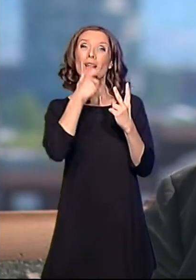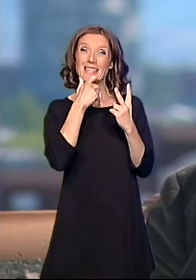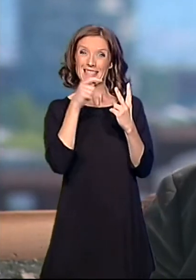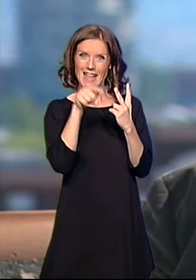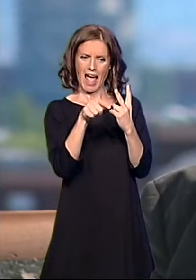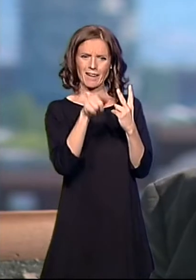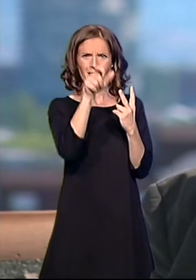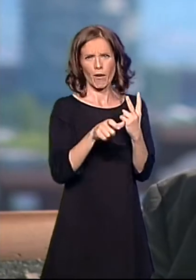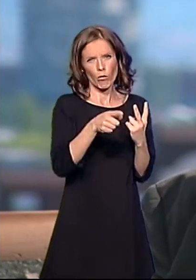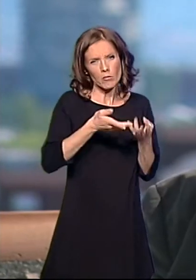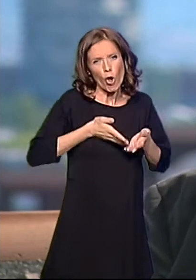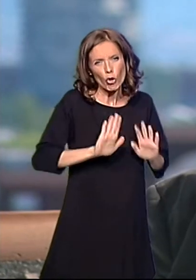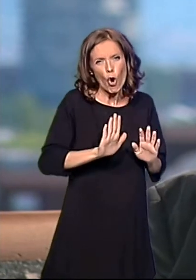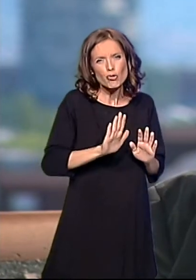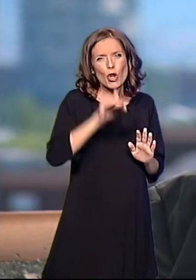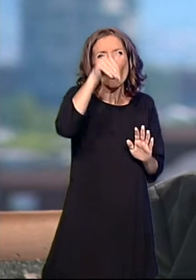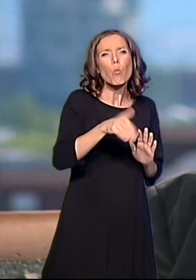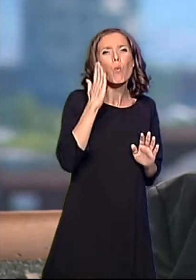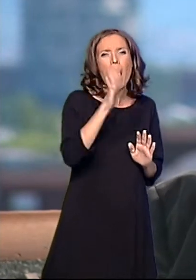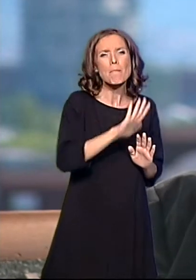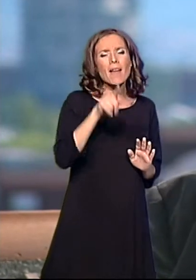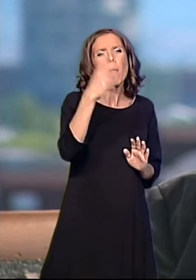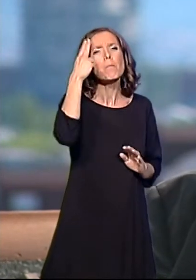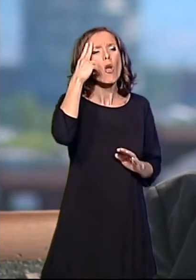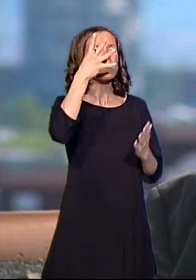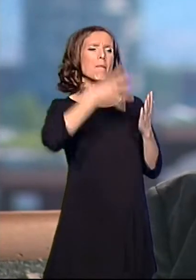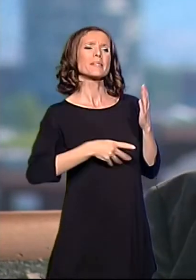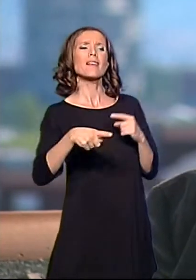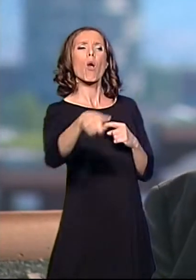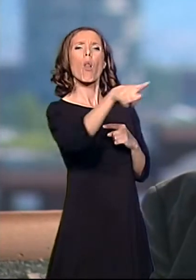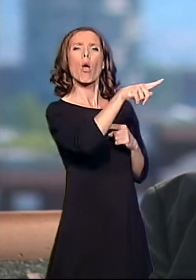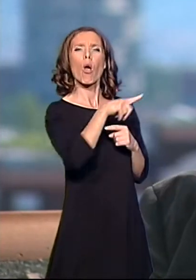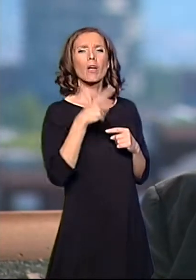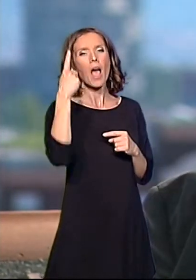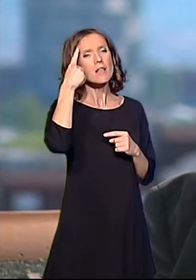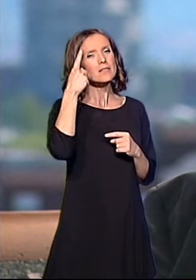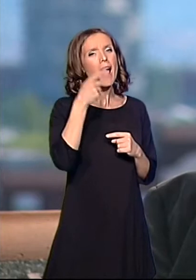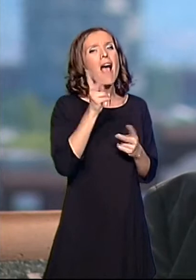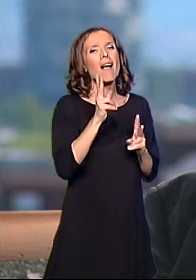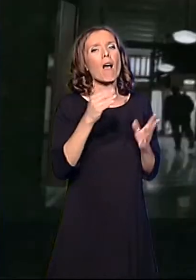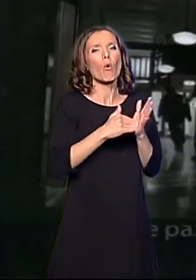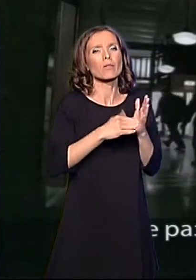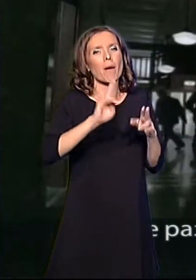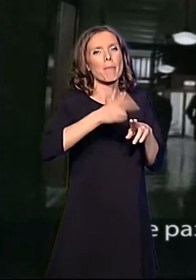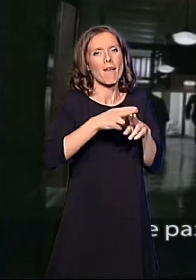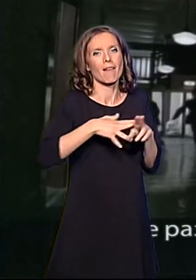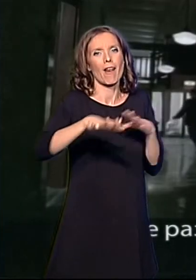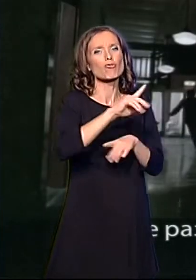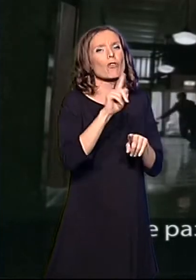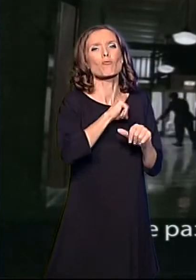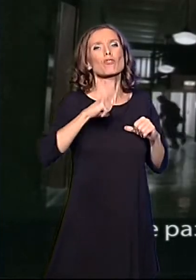sam dolazi sa juga, on prosto poznaje psihologiju tih ljudi i zna na koji način može da reši te probleme.